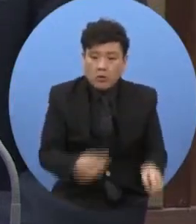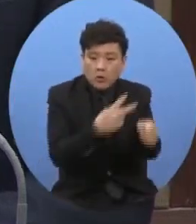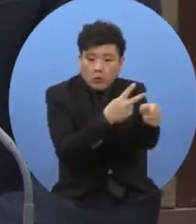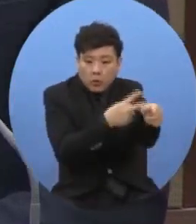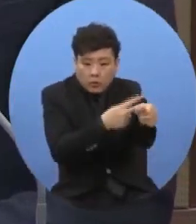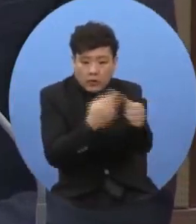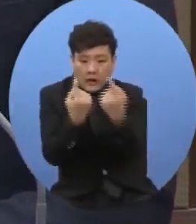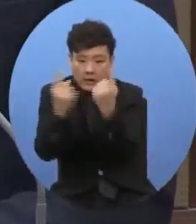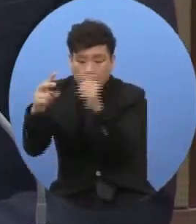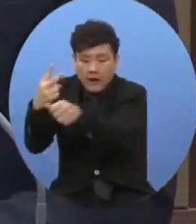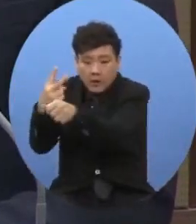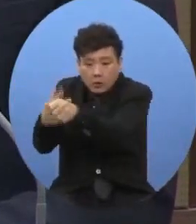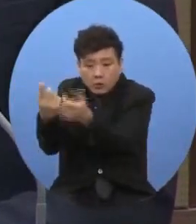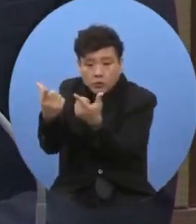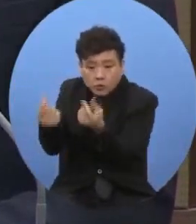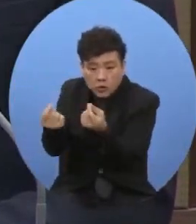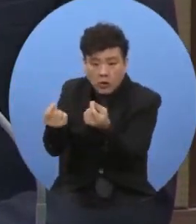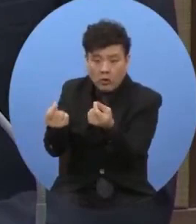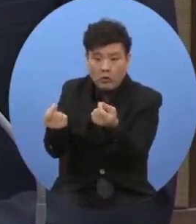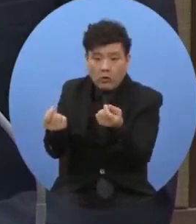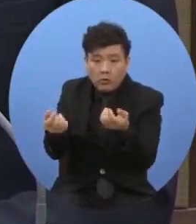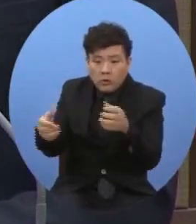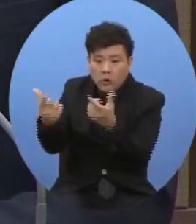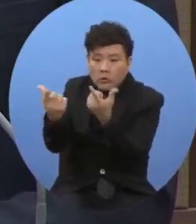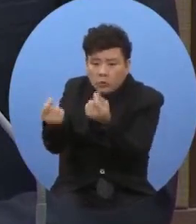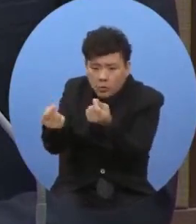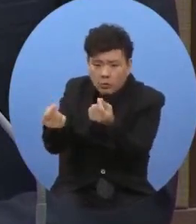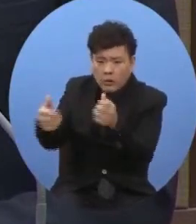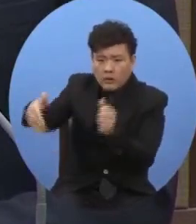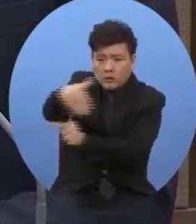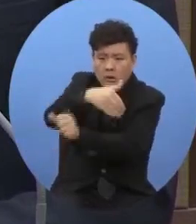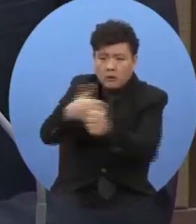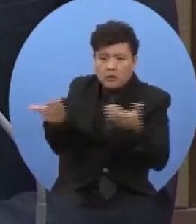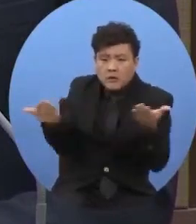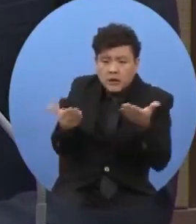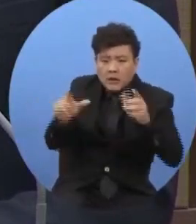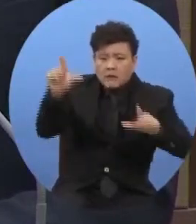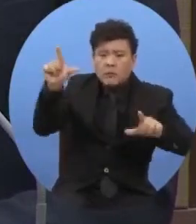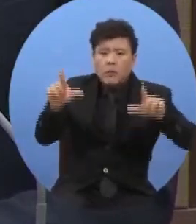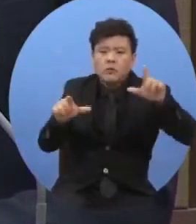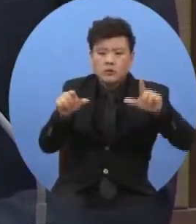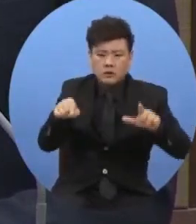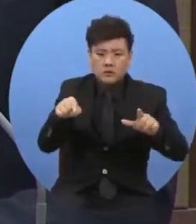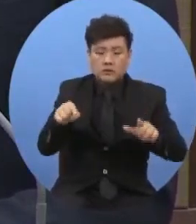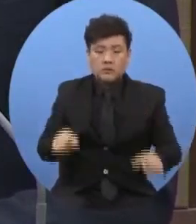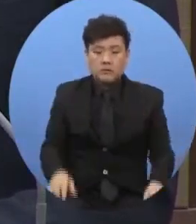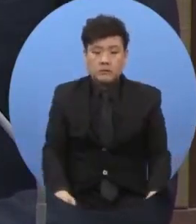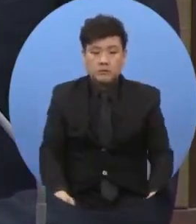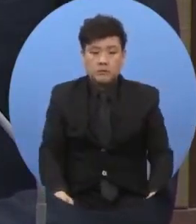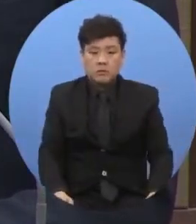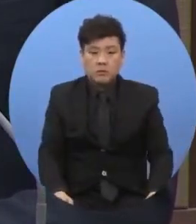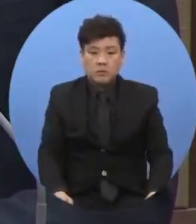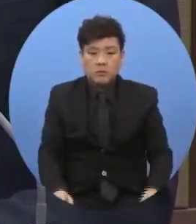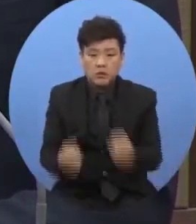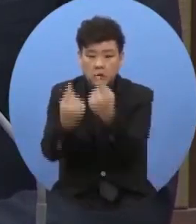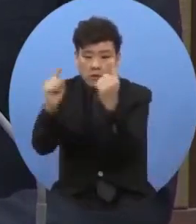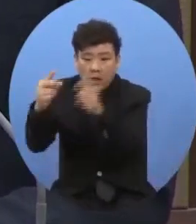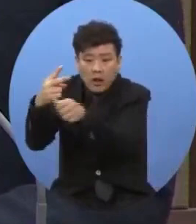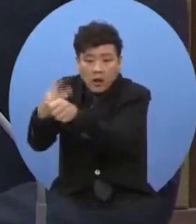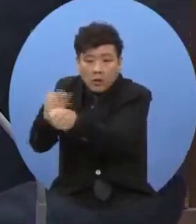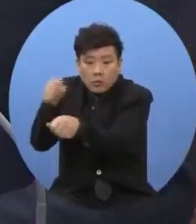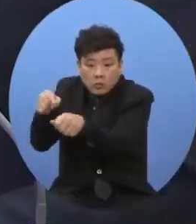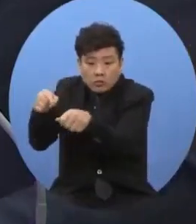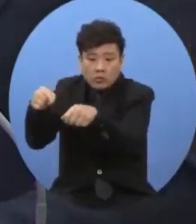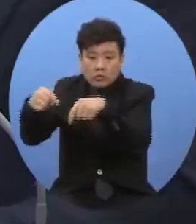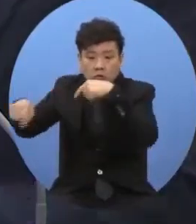근무하는 환경을 만들겠다. 제가 그게 슬로건이었습니다. 그런데 이제 교수는 모든 정치적